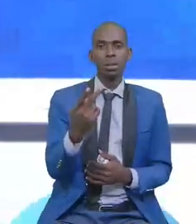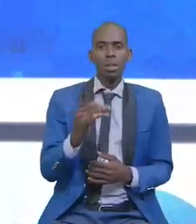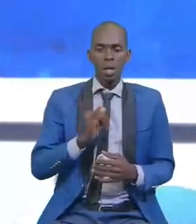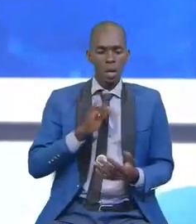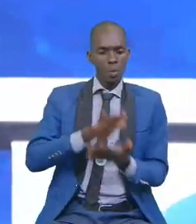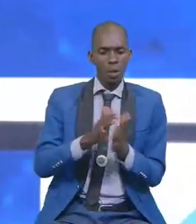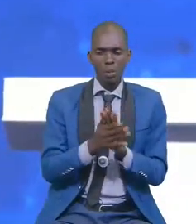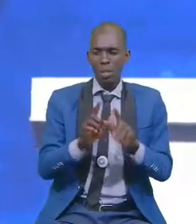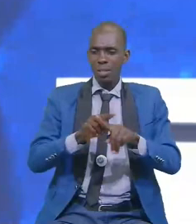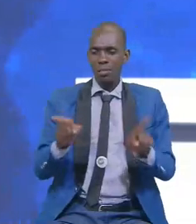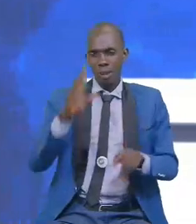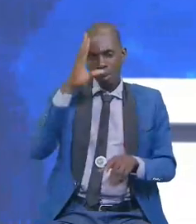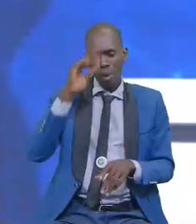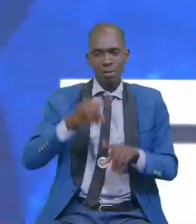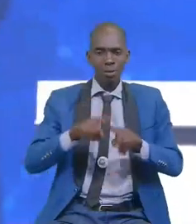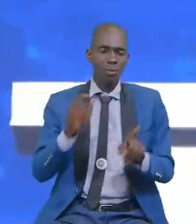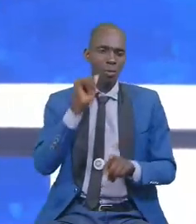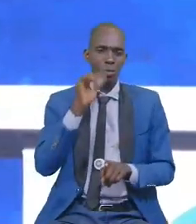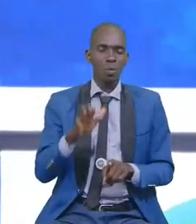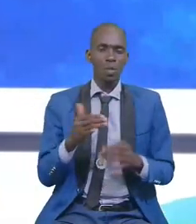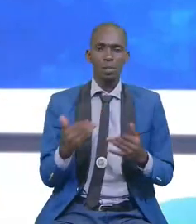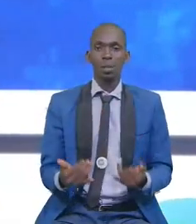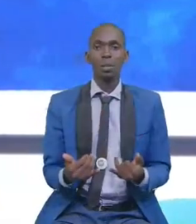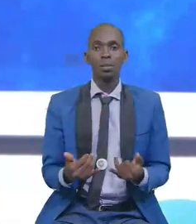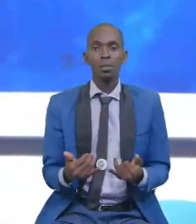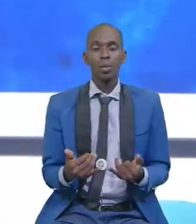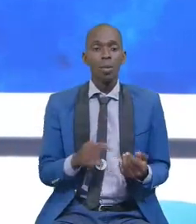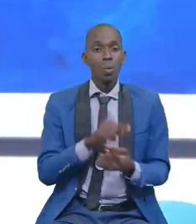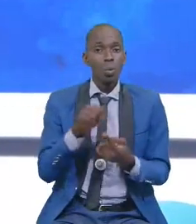Et pour devenir un homme différent, une femme différente.